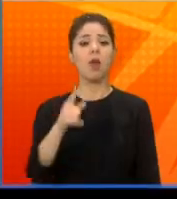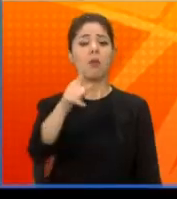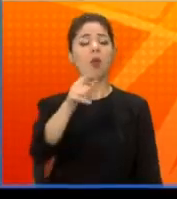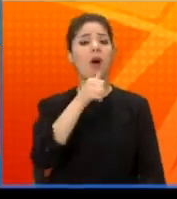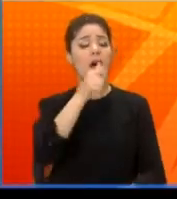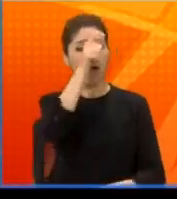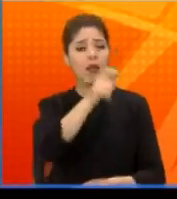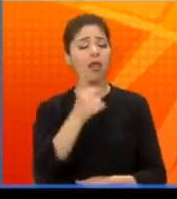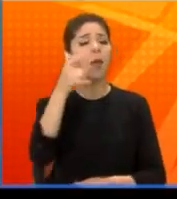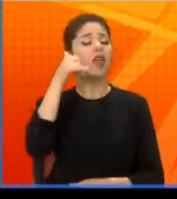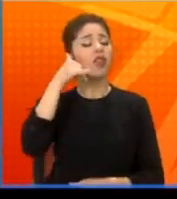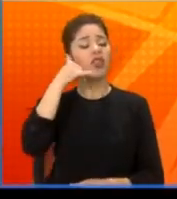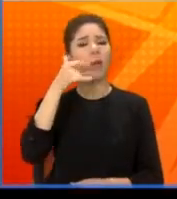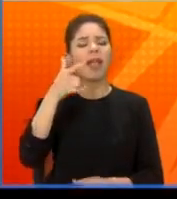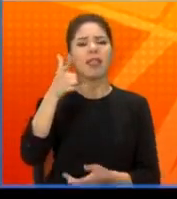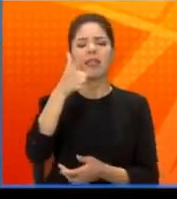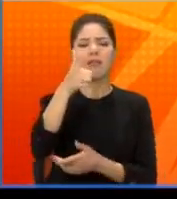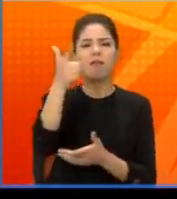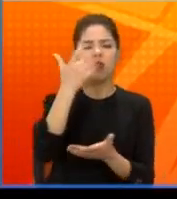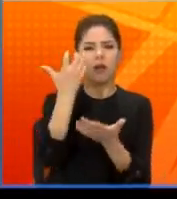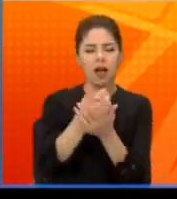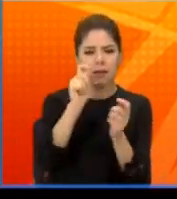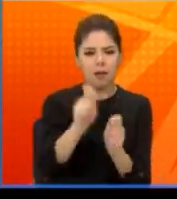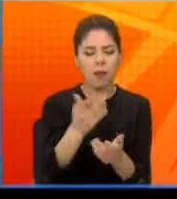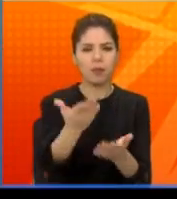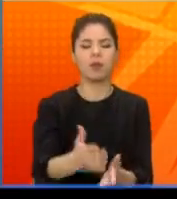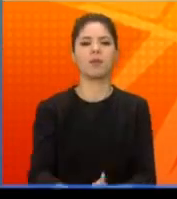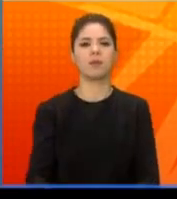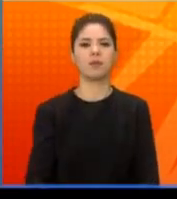cep telefonuyla o anları kaydetti. Değişik bir şey ya.